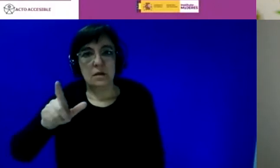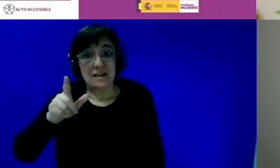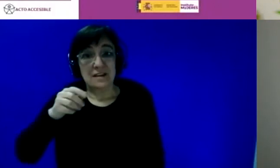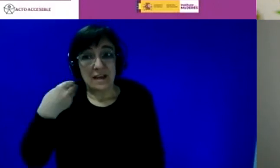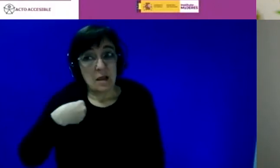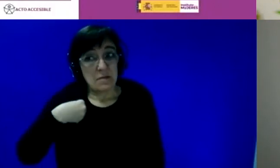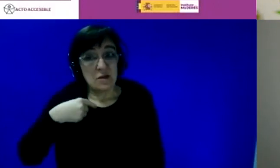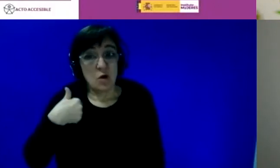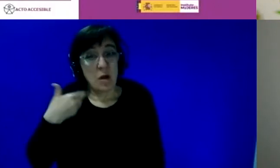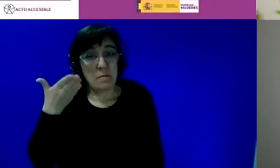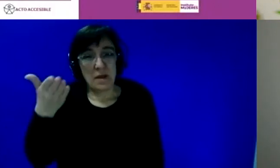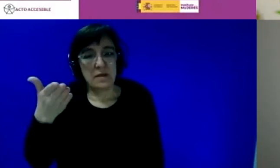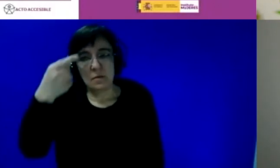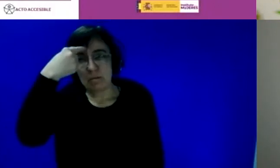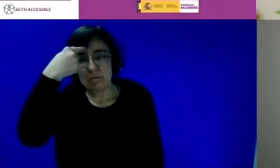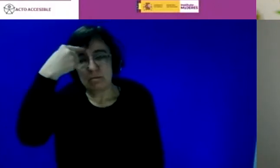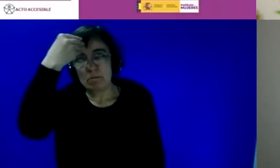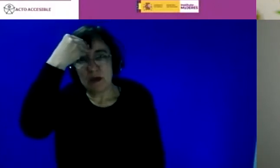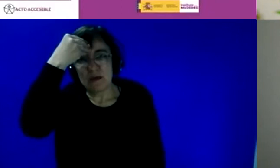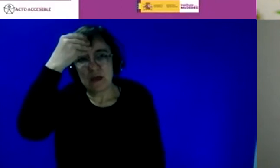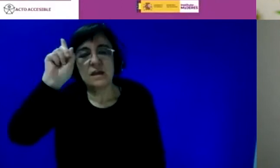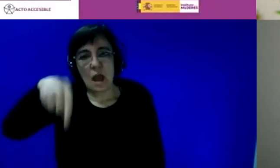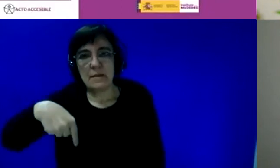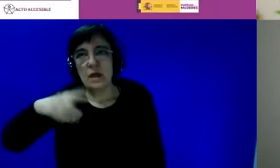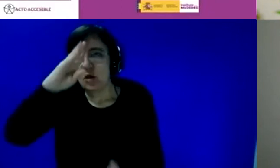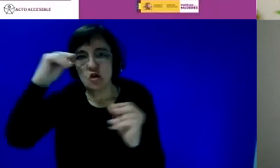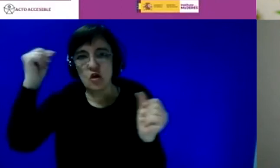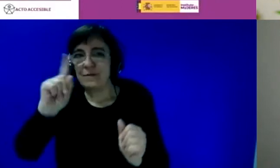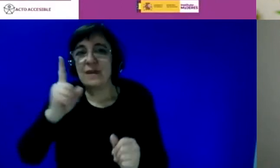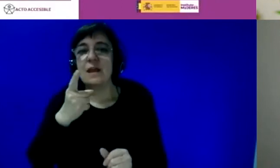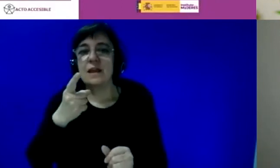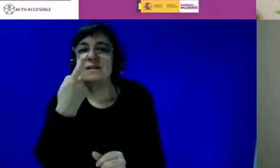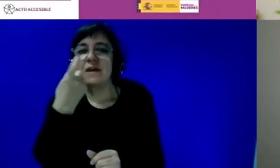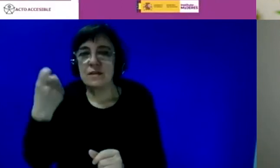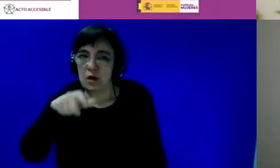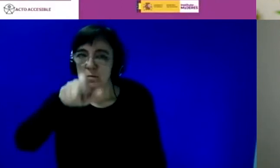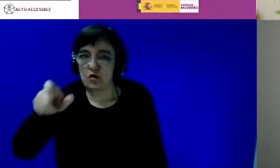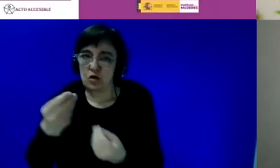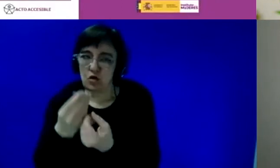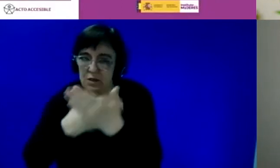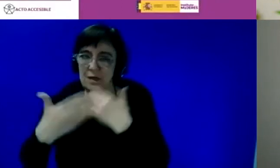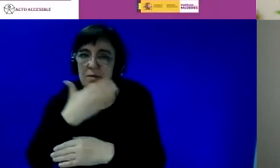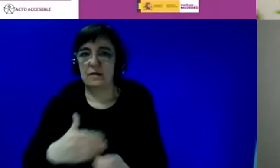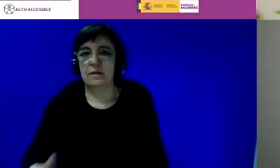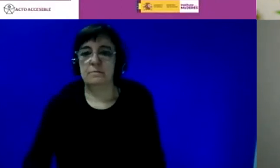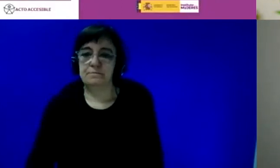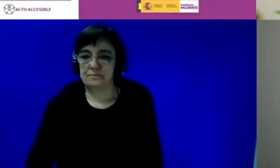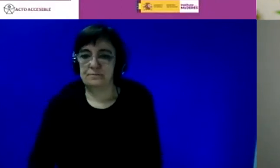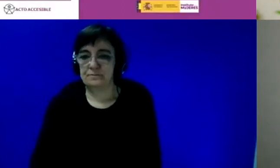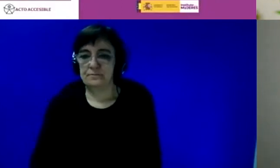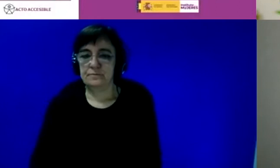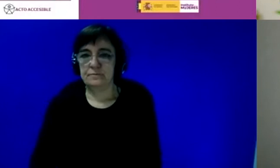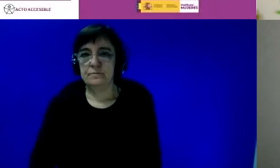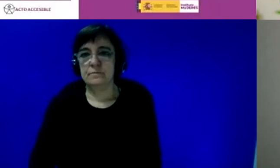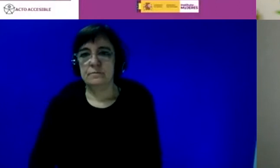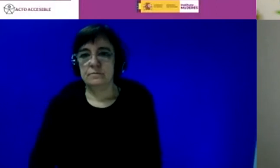with disabilities. Наприклад, харчування для людей з цукровим діабетом, ліки для людей з орфанними